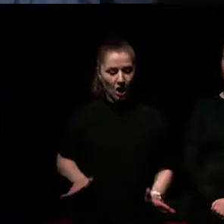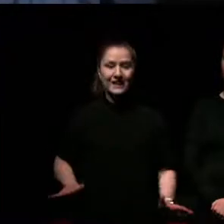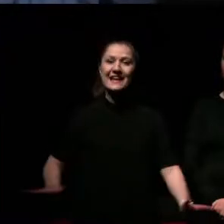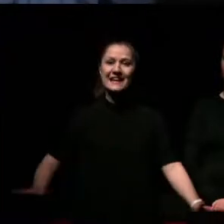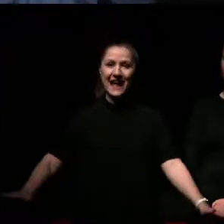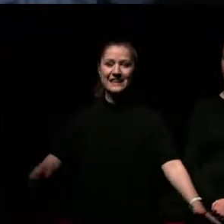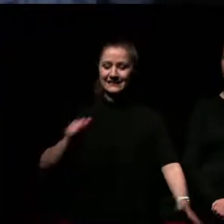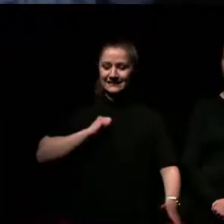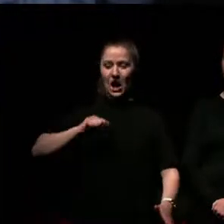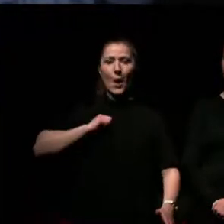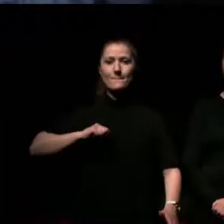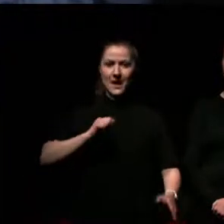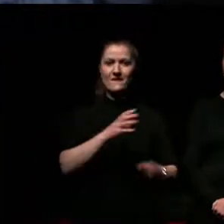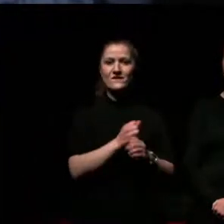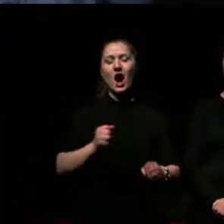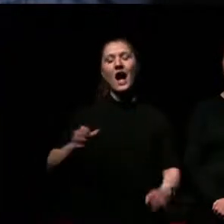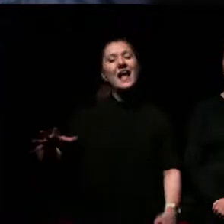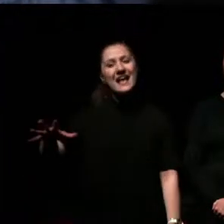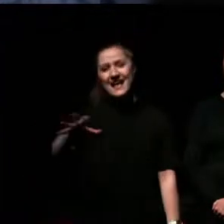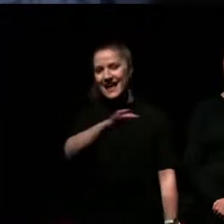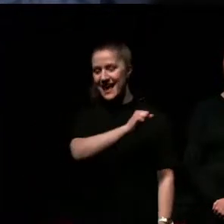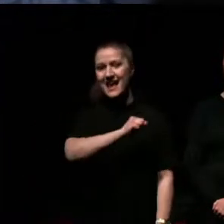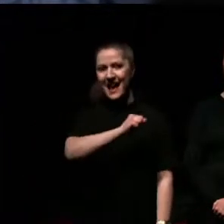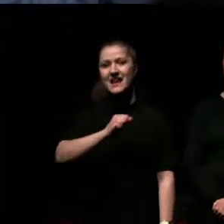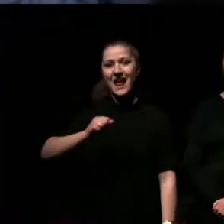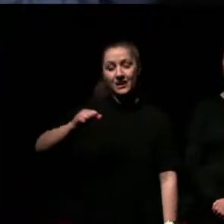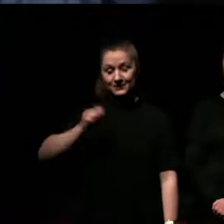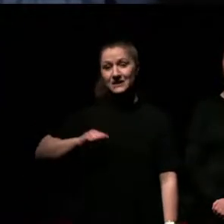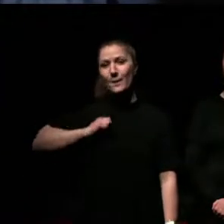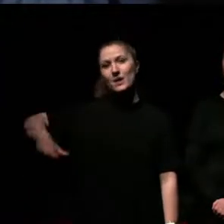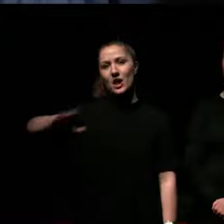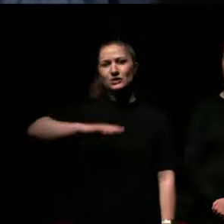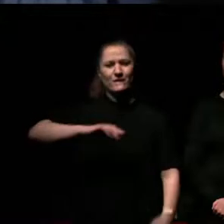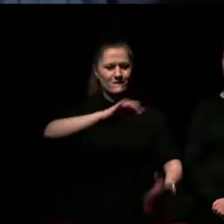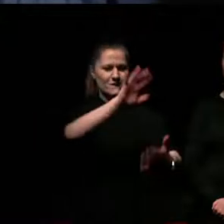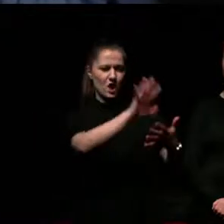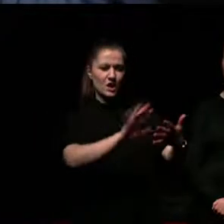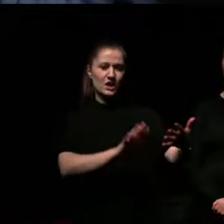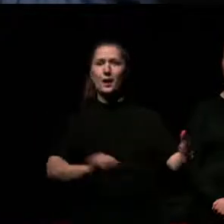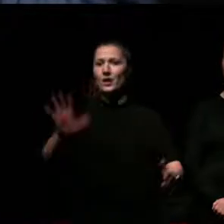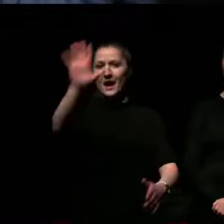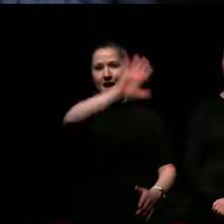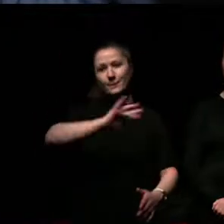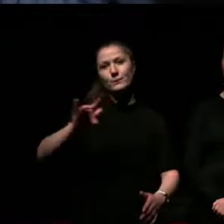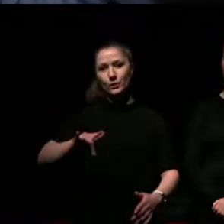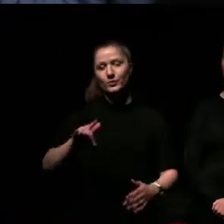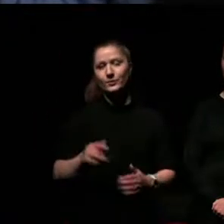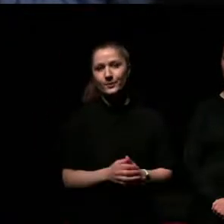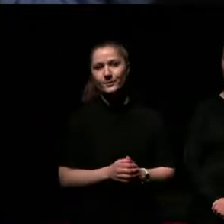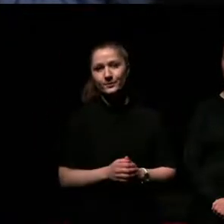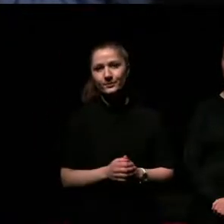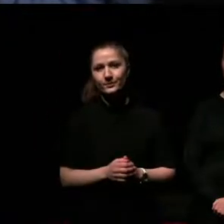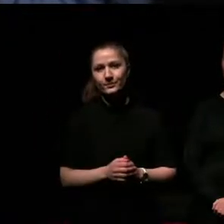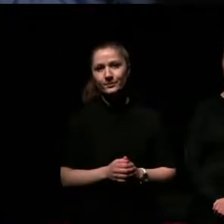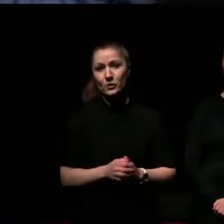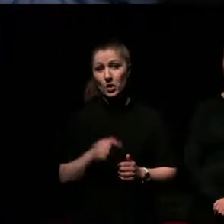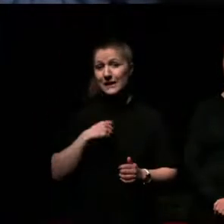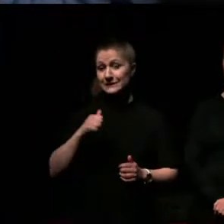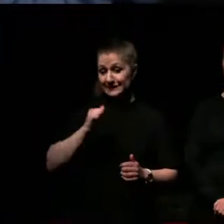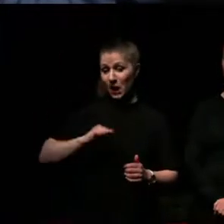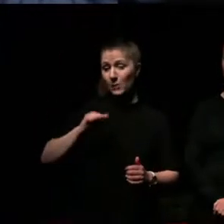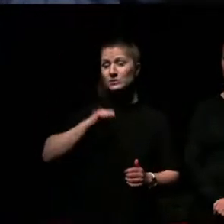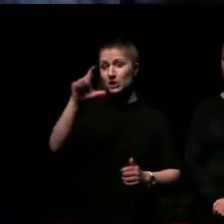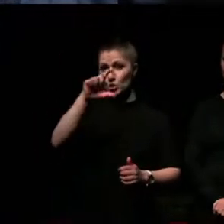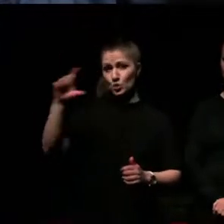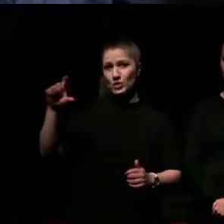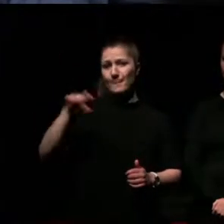samer fra hele Sápmi som farget bybildet. Denne samiske uka var også